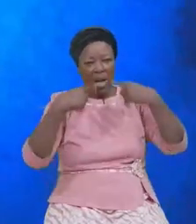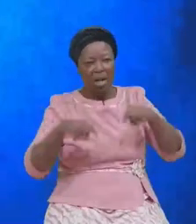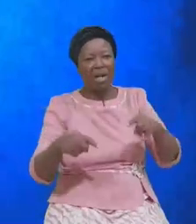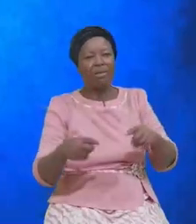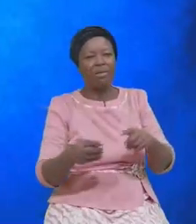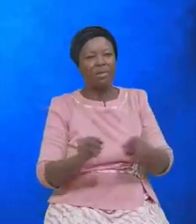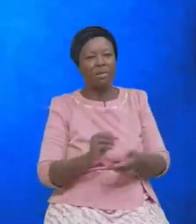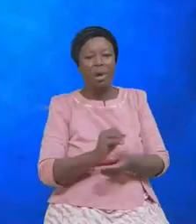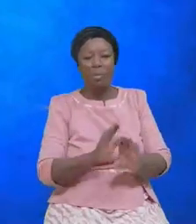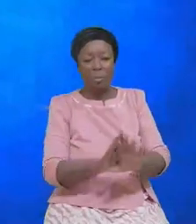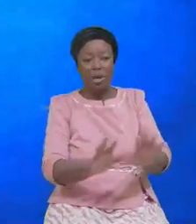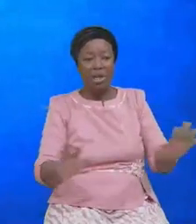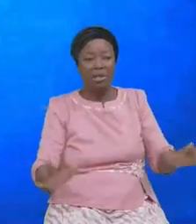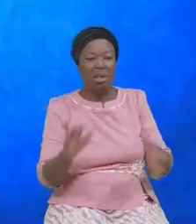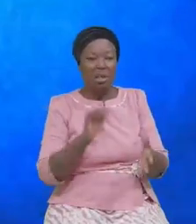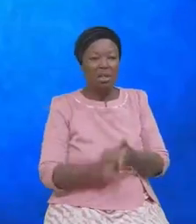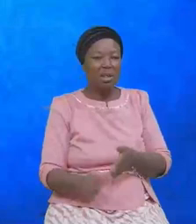patrie. 15.